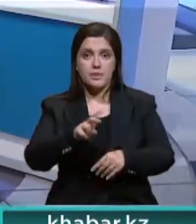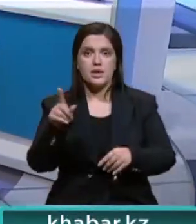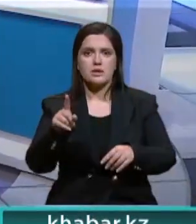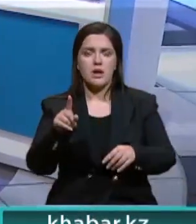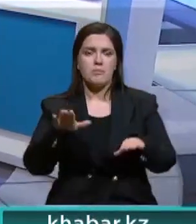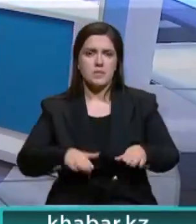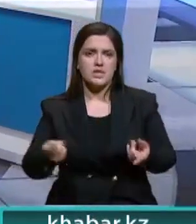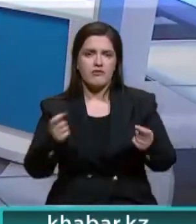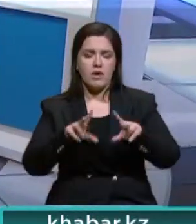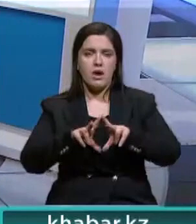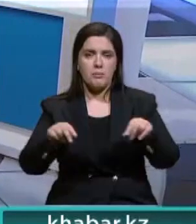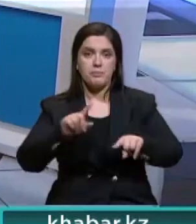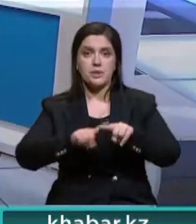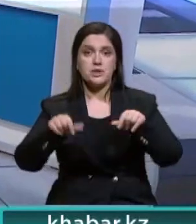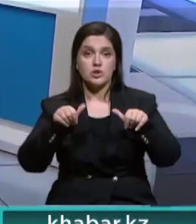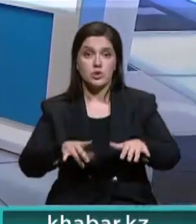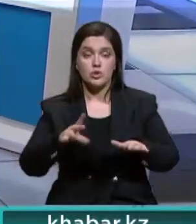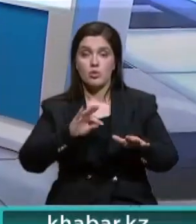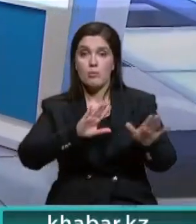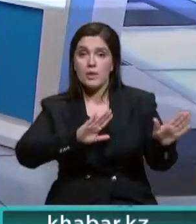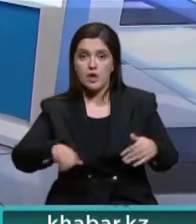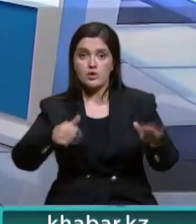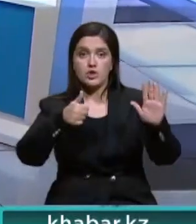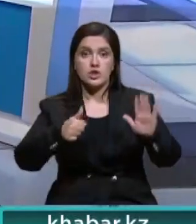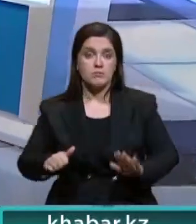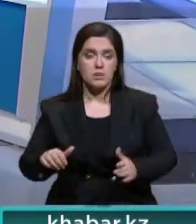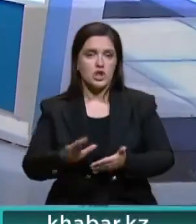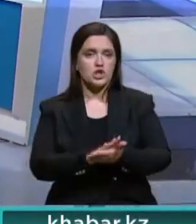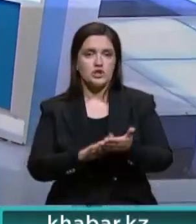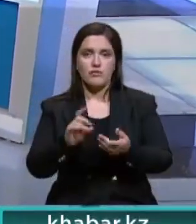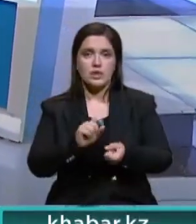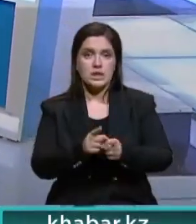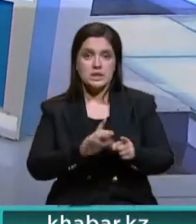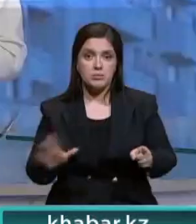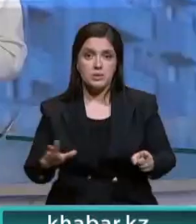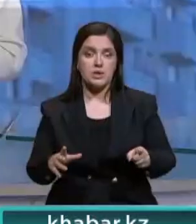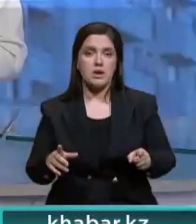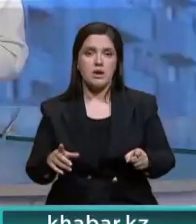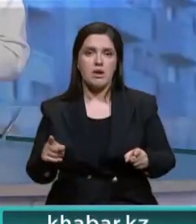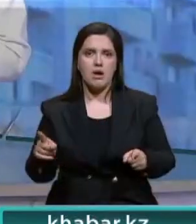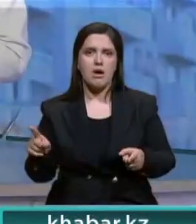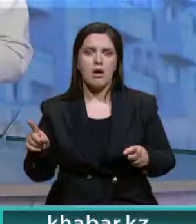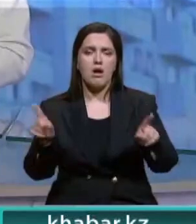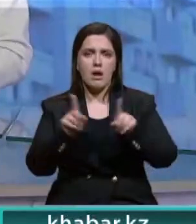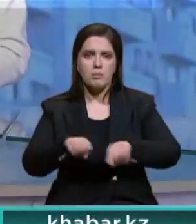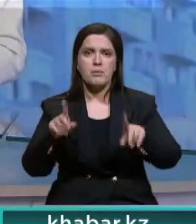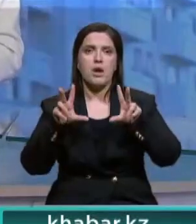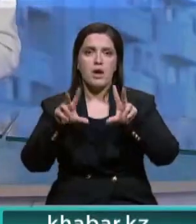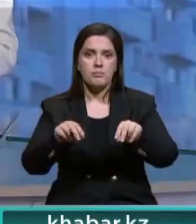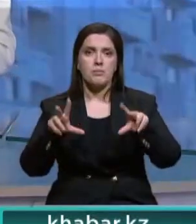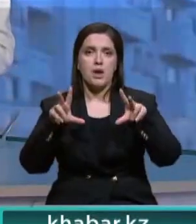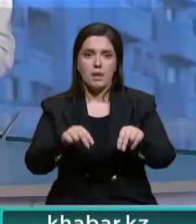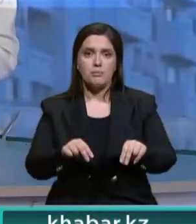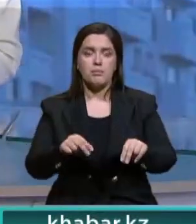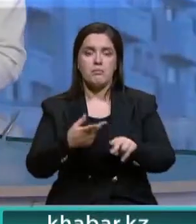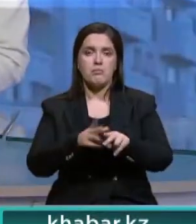пообещали решить проблему в короткие сроки. Однако прошло почти полгода, а ничего не изменилось. Подрядчики все так же кормят семьи обещаниями и